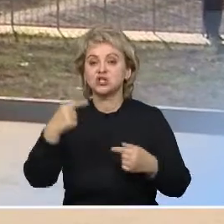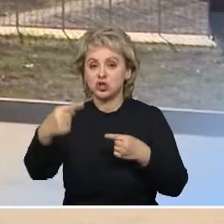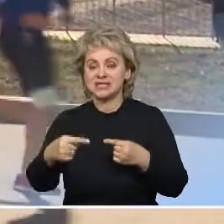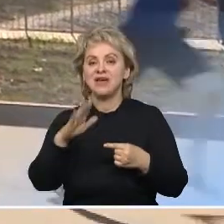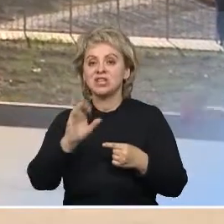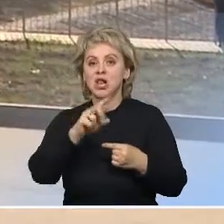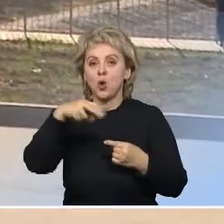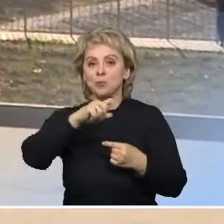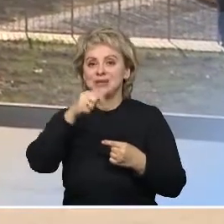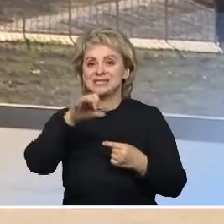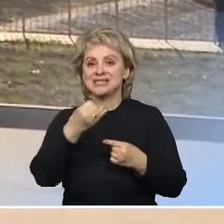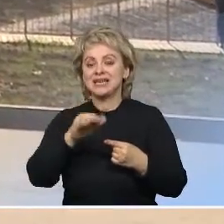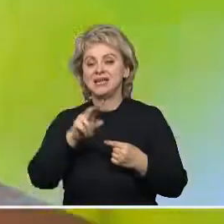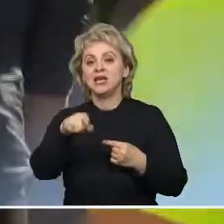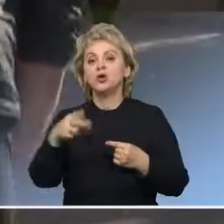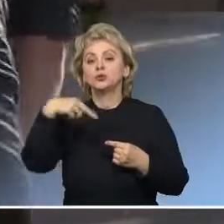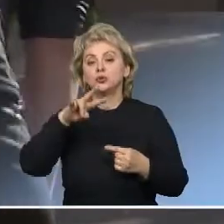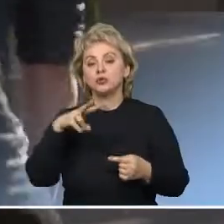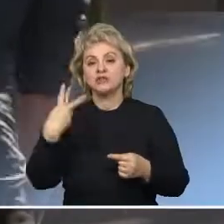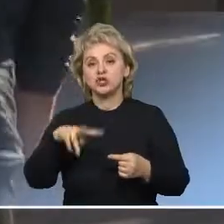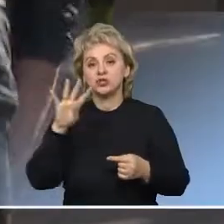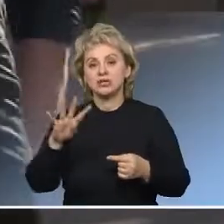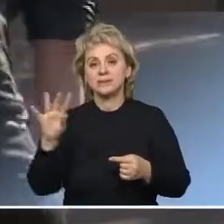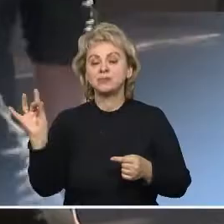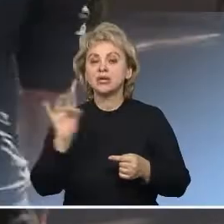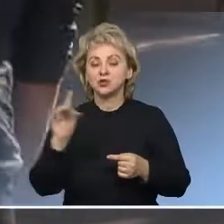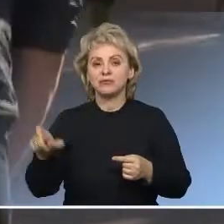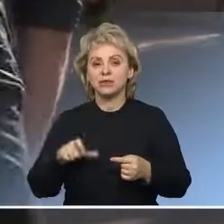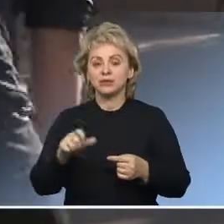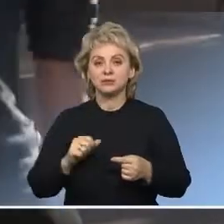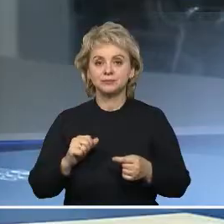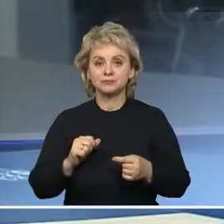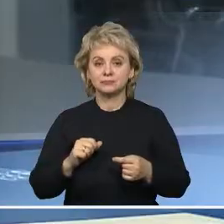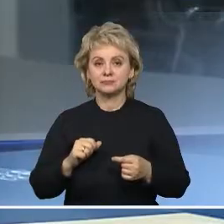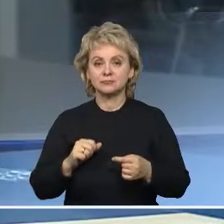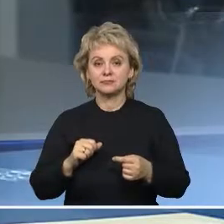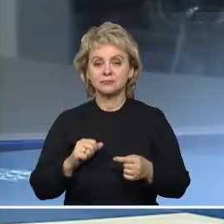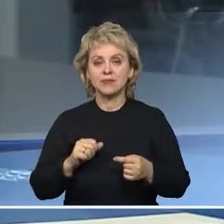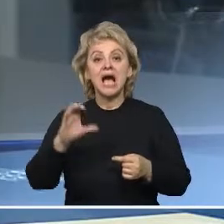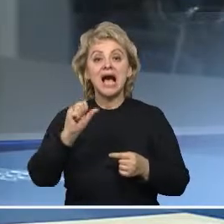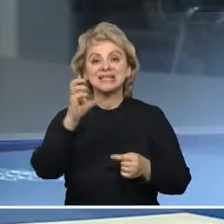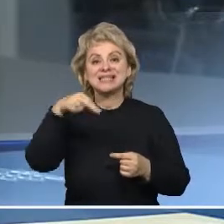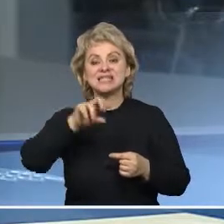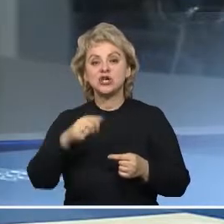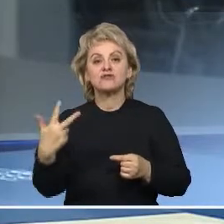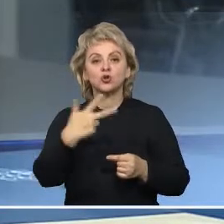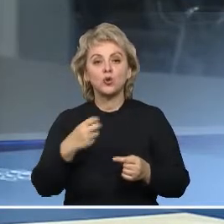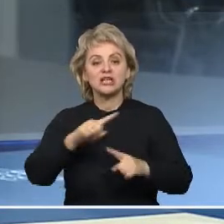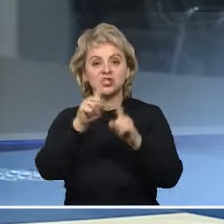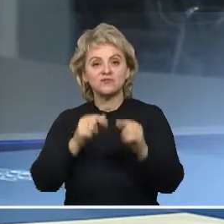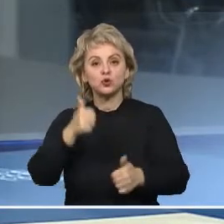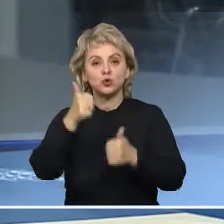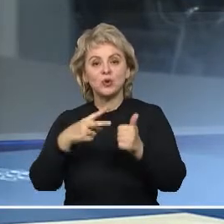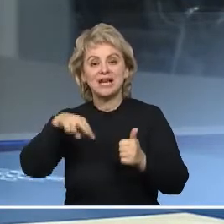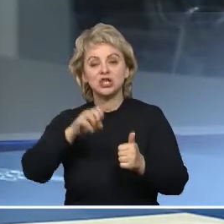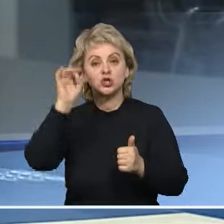дистанцией Виталий Лапицкий. Лев Клинов, Николай Андреянов, Дон-24, Ростов-на-Дону. Анна Сень в тройке звезд тура